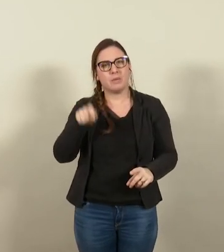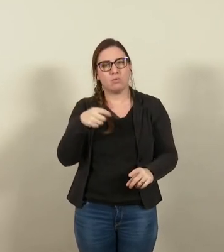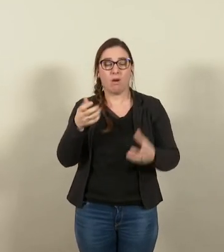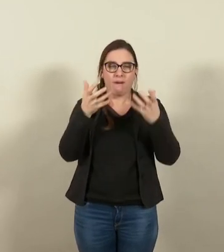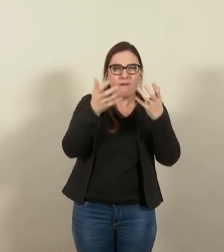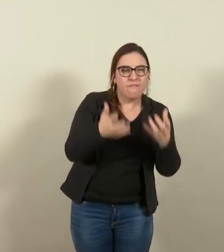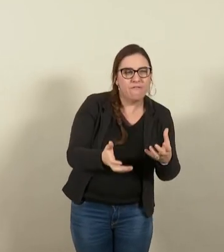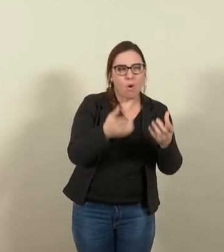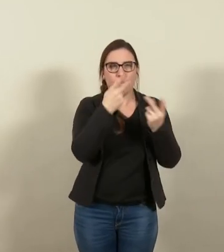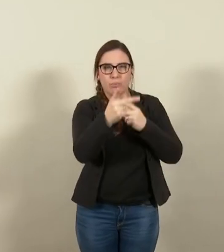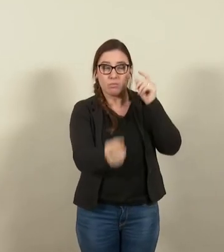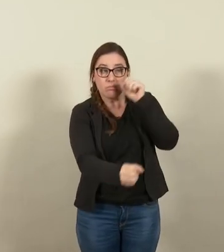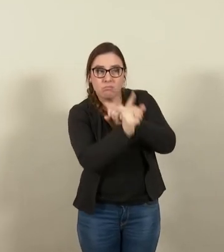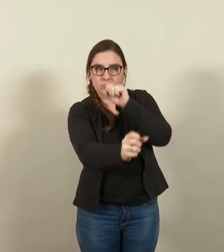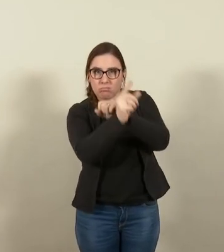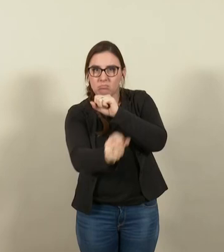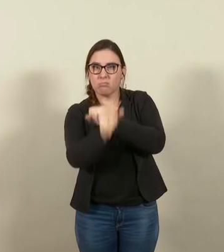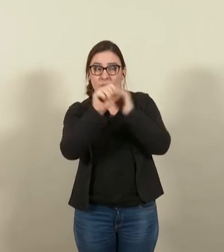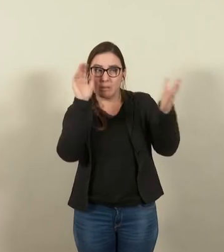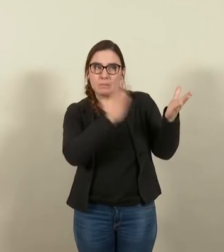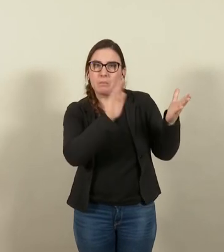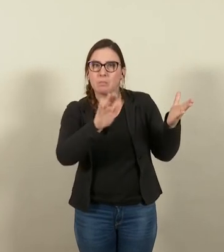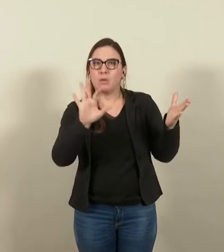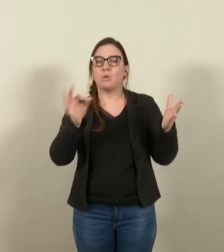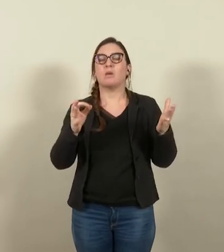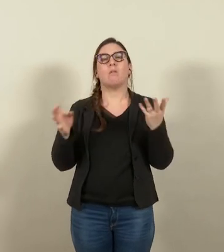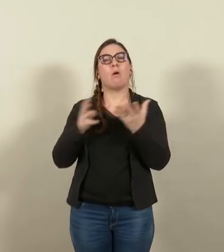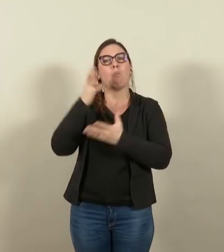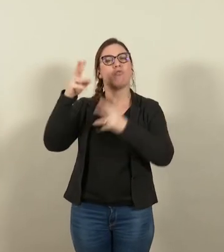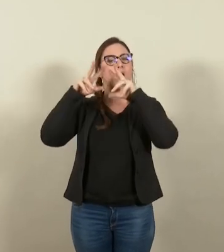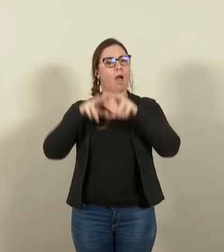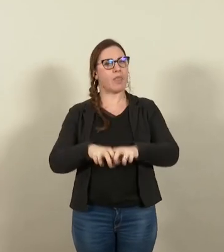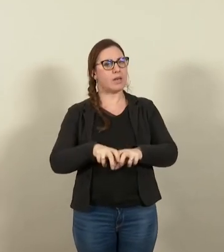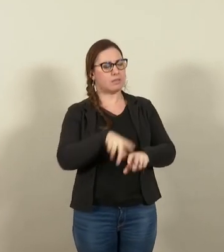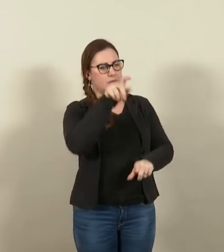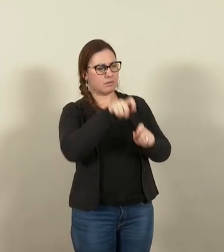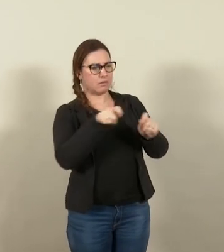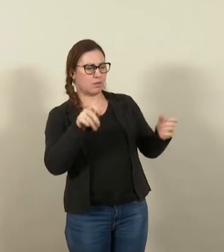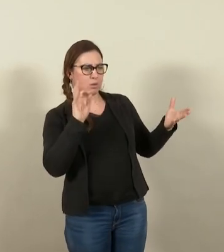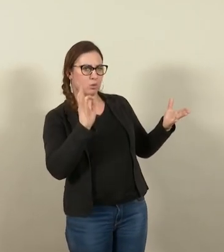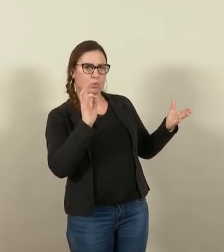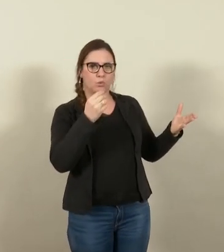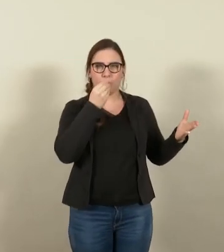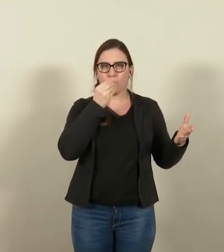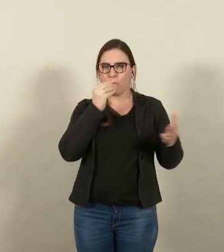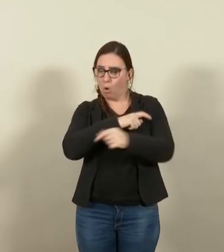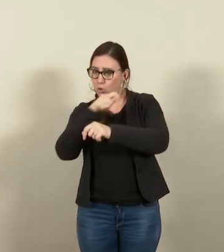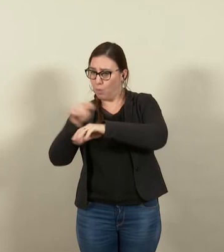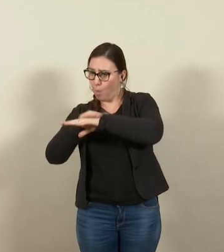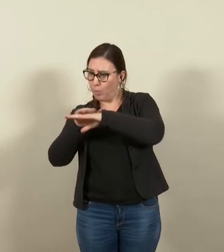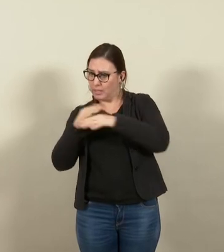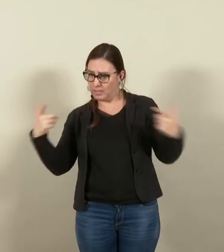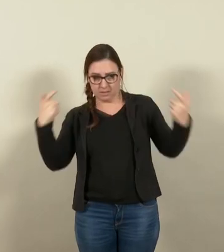volontés et les particularités des clubs les projets étaient évidemment analysés pour apprécier la concordance avec la politique sportive